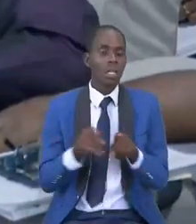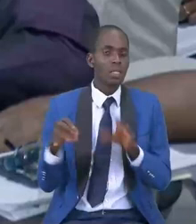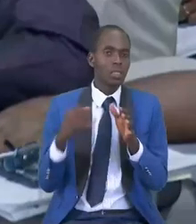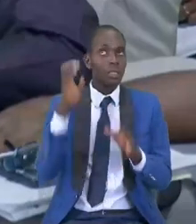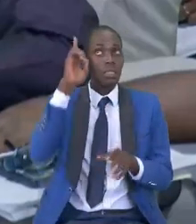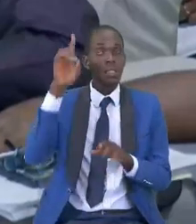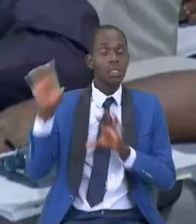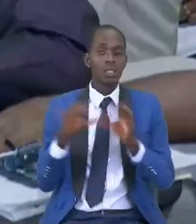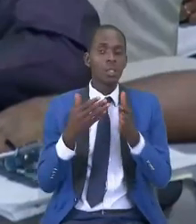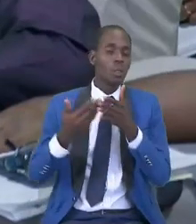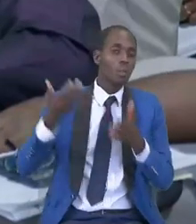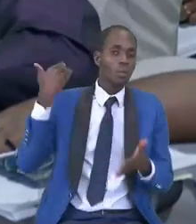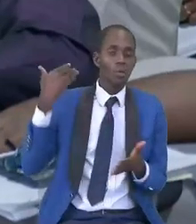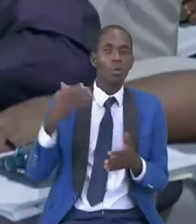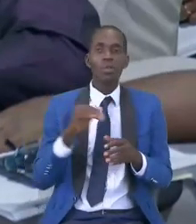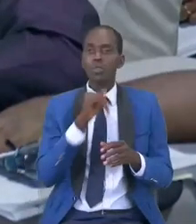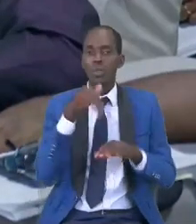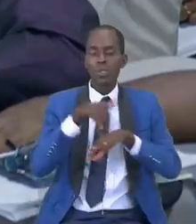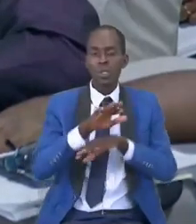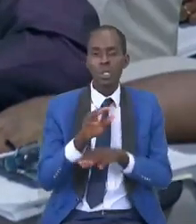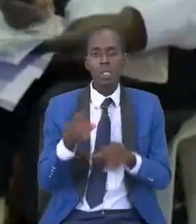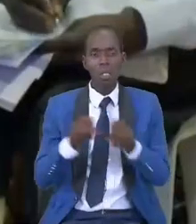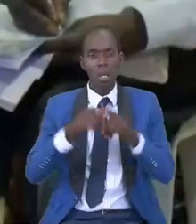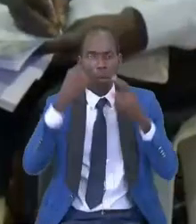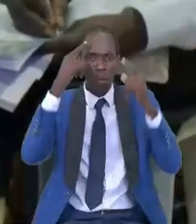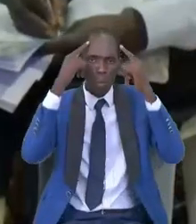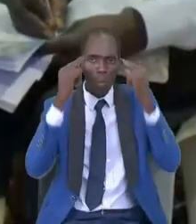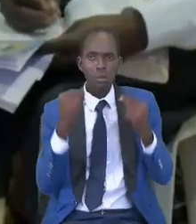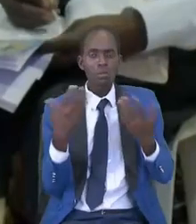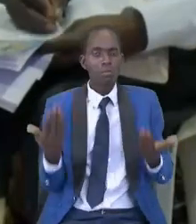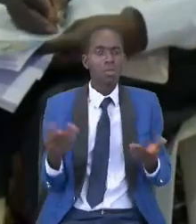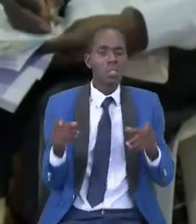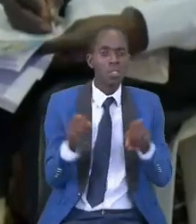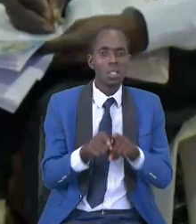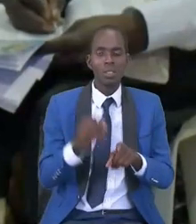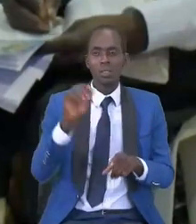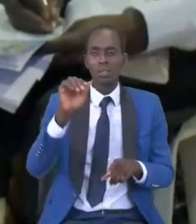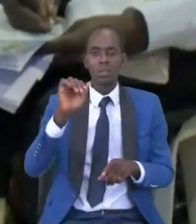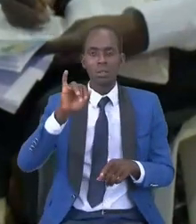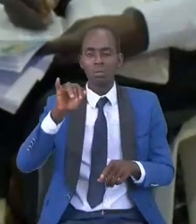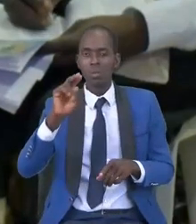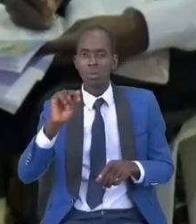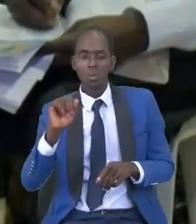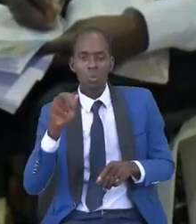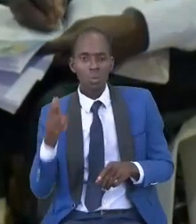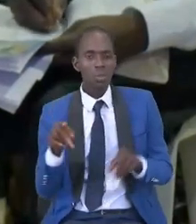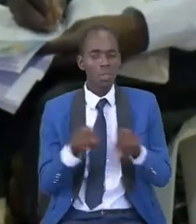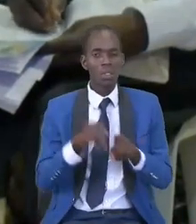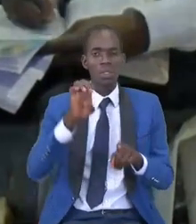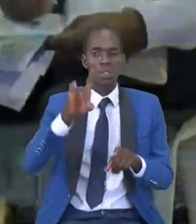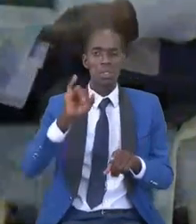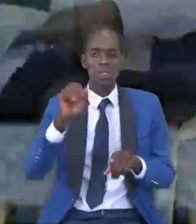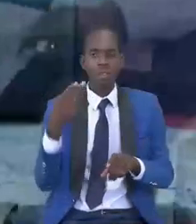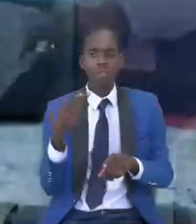comme Moïse, Jonas, qui étaient déjà au ciel. Il pouvait les renvoyer, mais il ne l'a pas fait. mais il a détecté